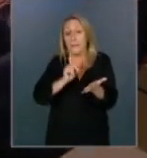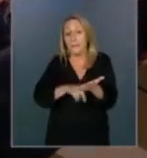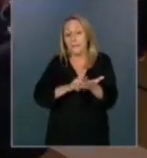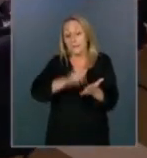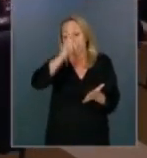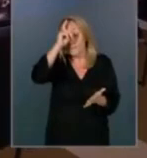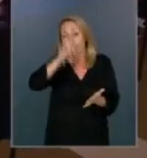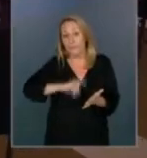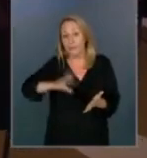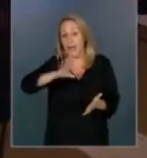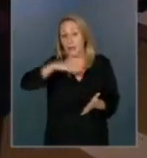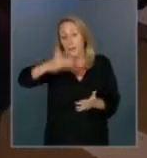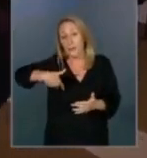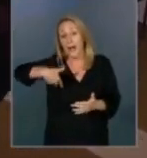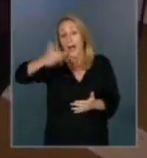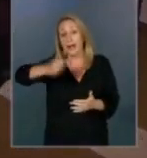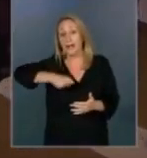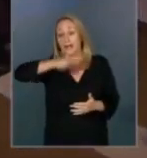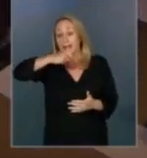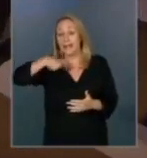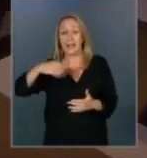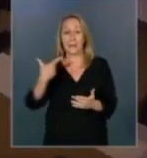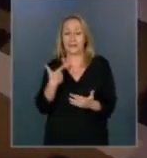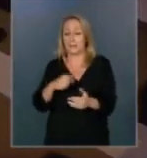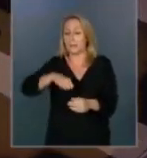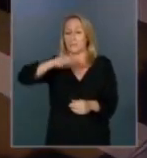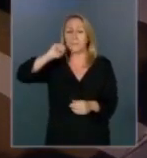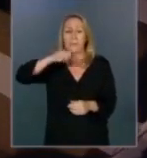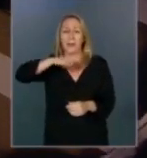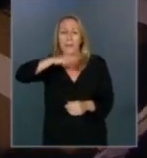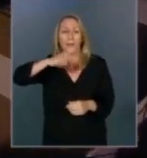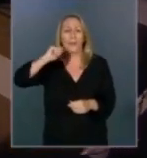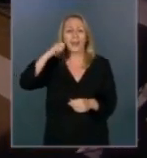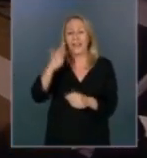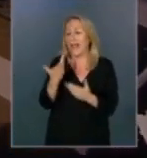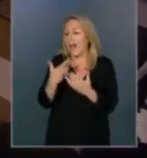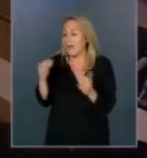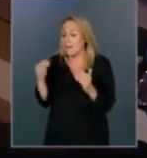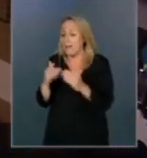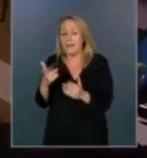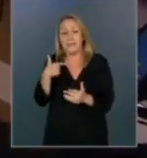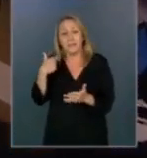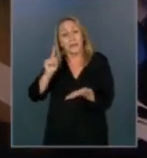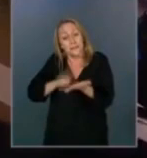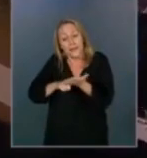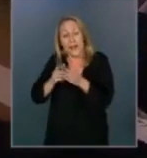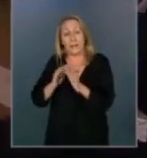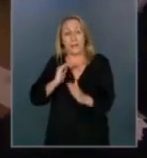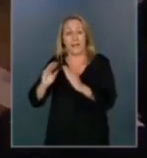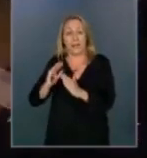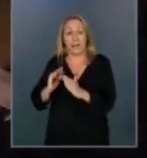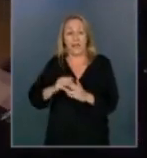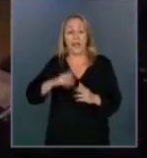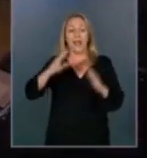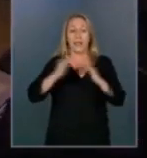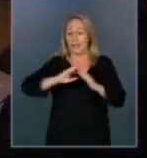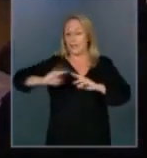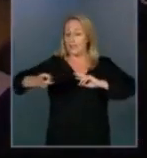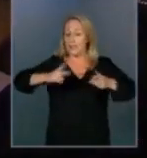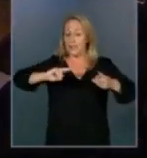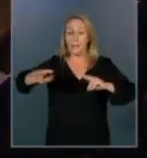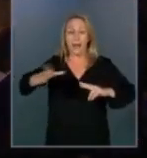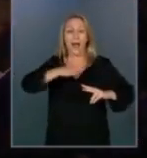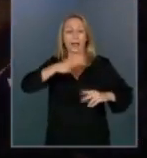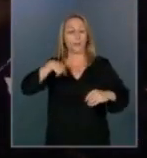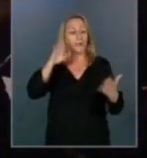στους ηλικιωμένους ανθρώπους που έχουμε στα σπίτια μας. Το οφείλουμε στους γείτονές μας, στους διπλανούς μας, σε όλους όσους